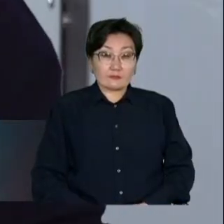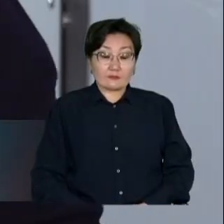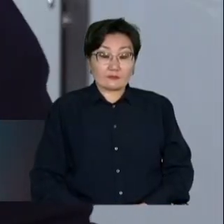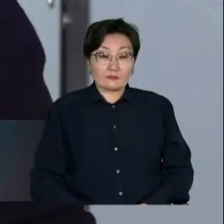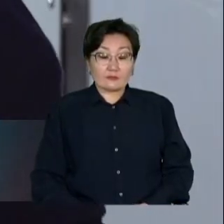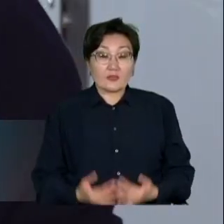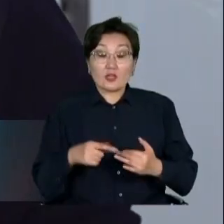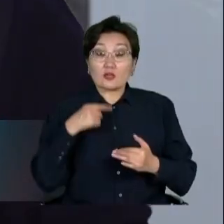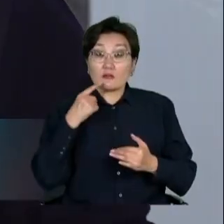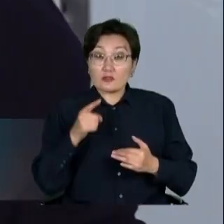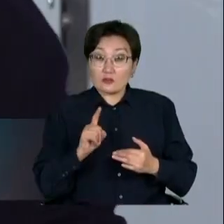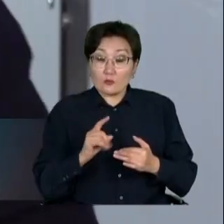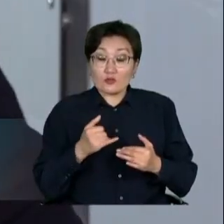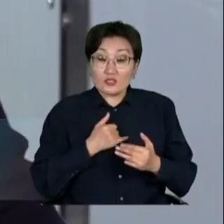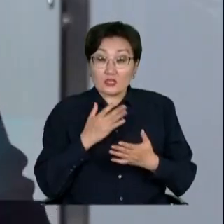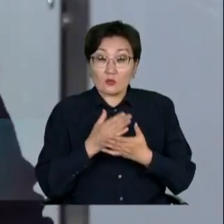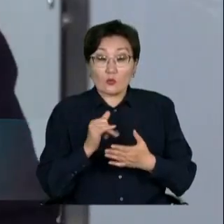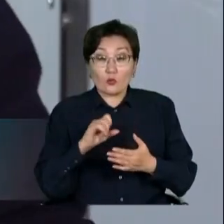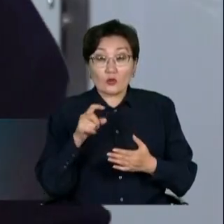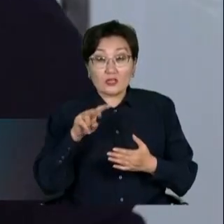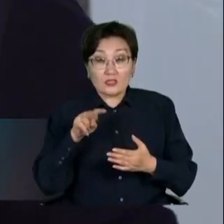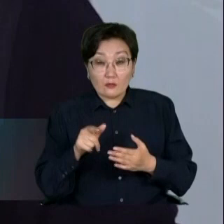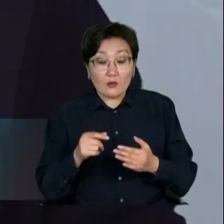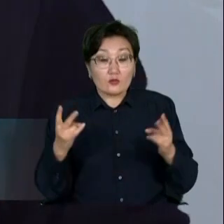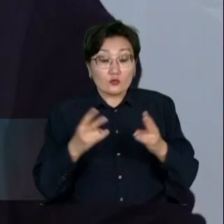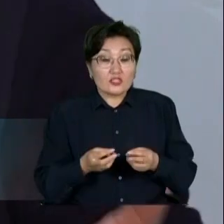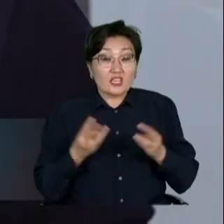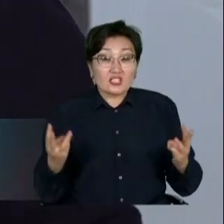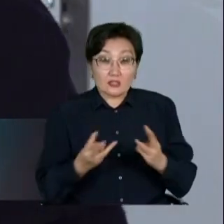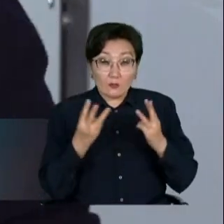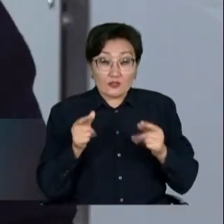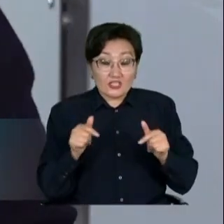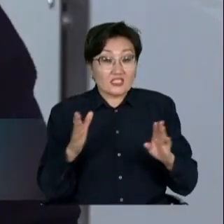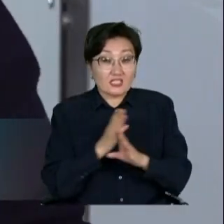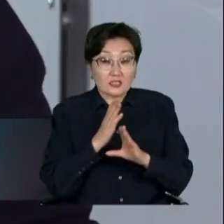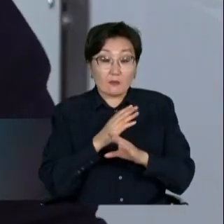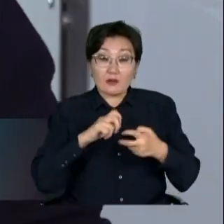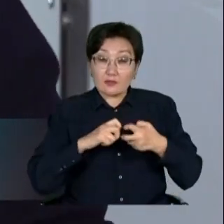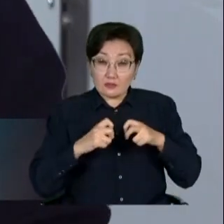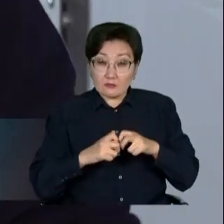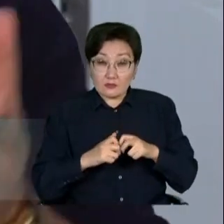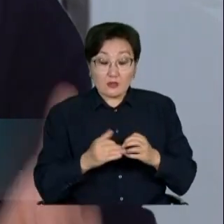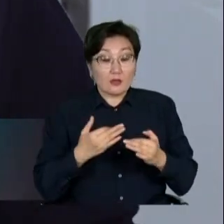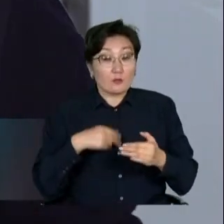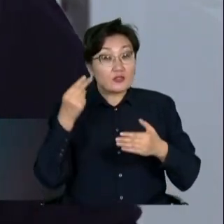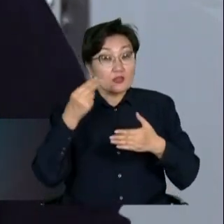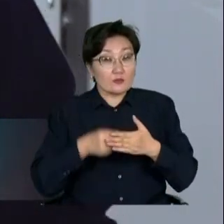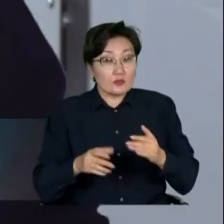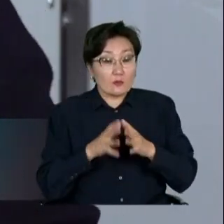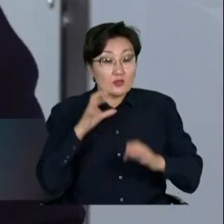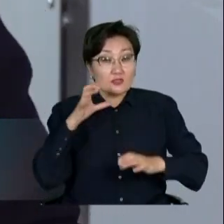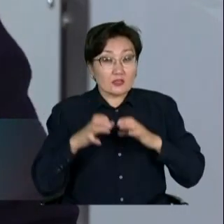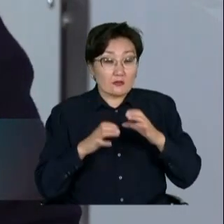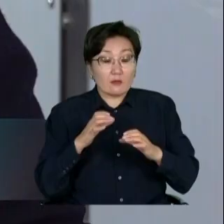Некоторые оппоненты говорят о том, что вот у нас есть уголь, его надо сжечь, но тут есть уже экологические проблемы. Мы подписали огромные